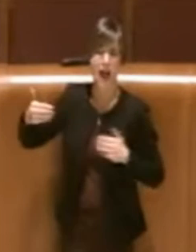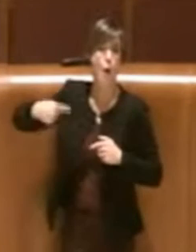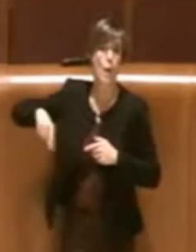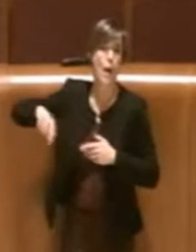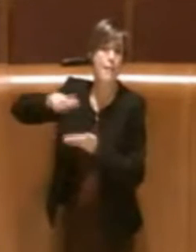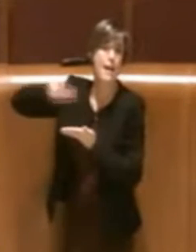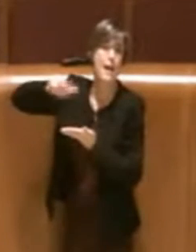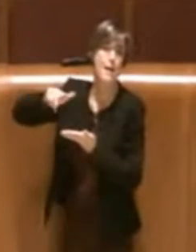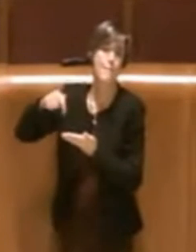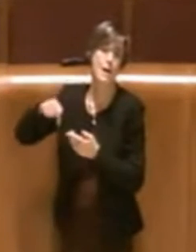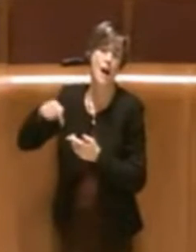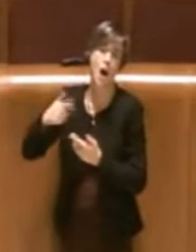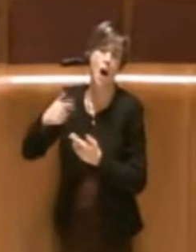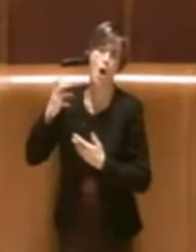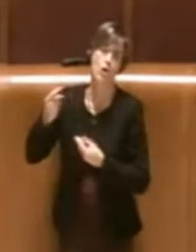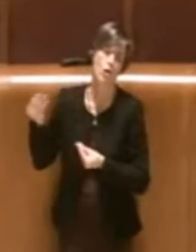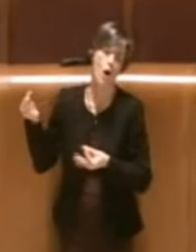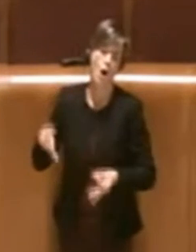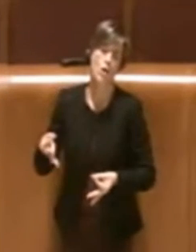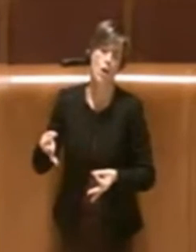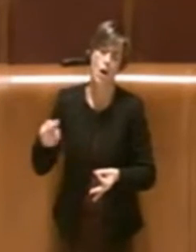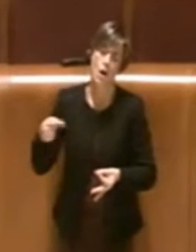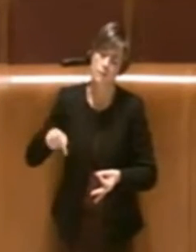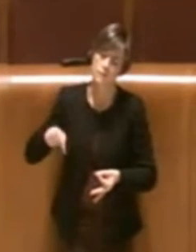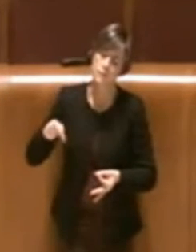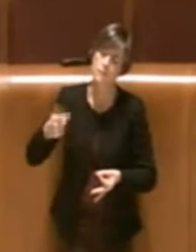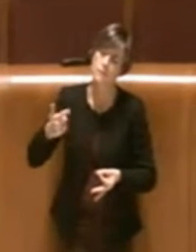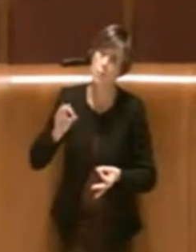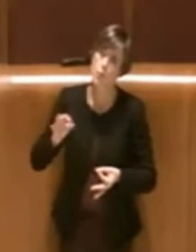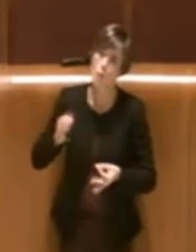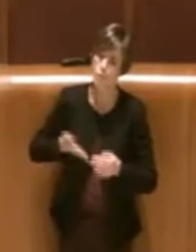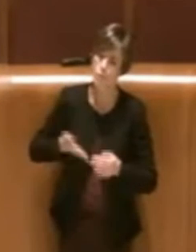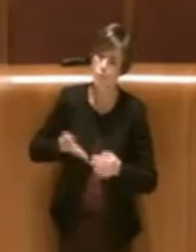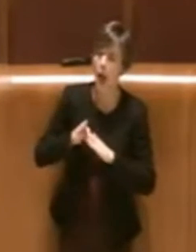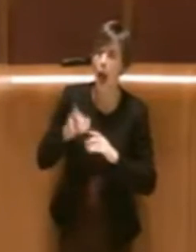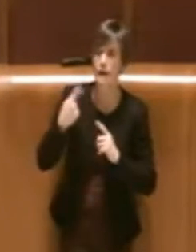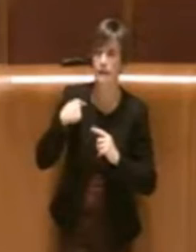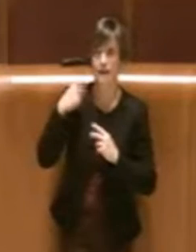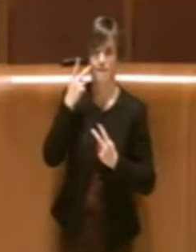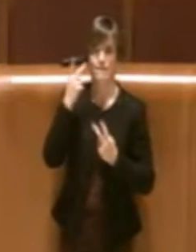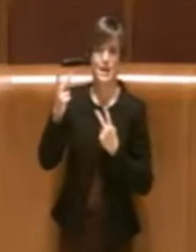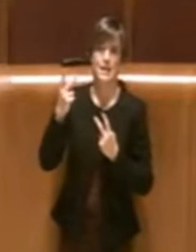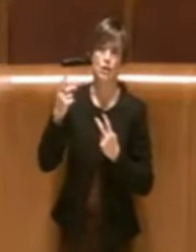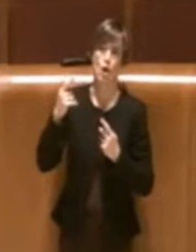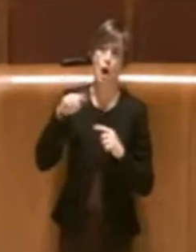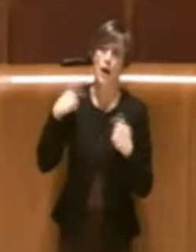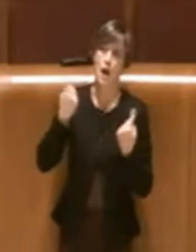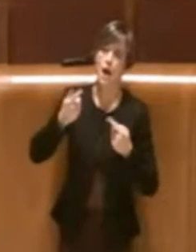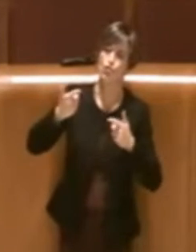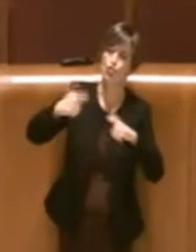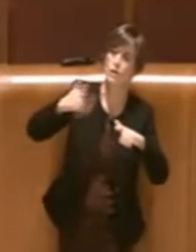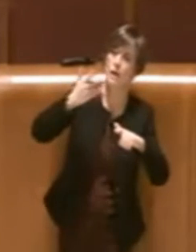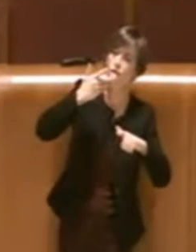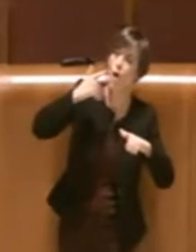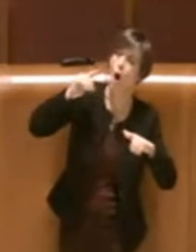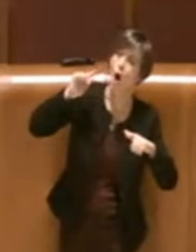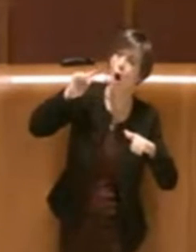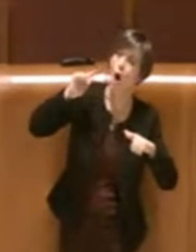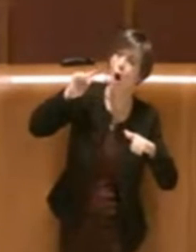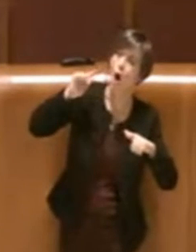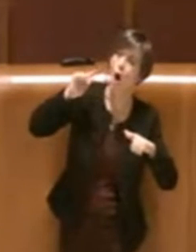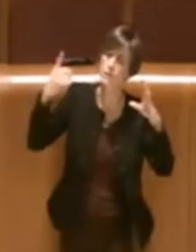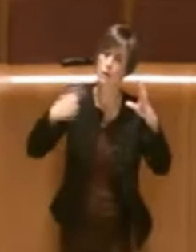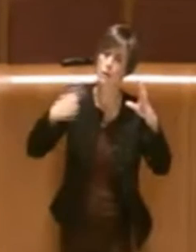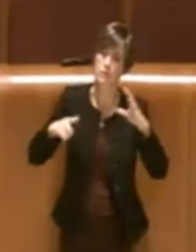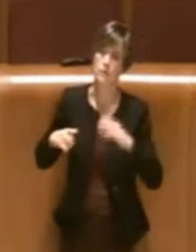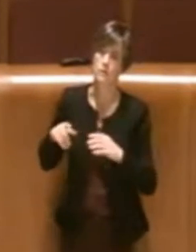che prende spunto proprio dalla nostra visione di città e da quello che vorremmo vedere realizzarsi